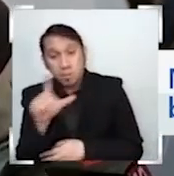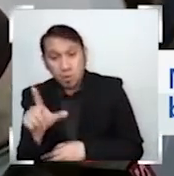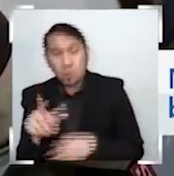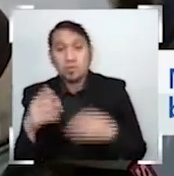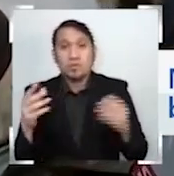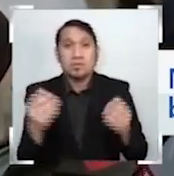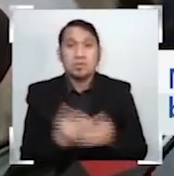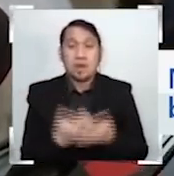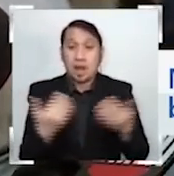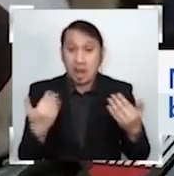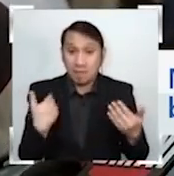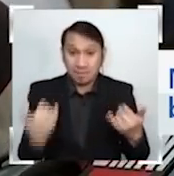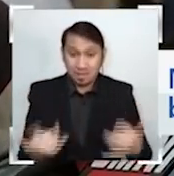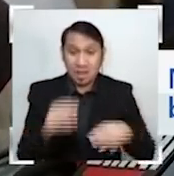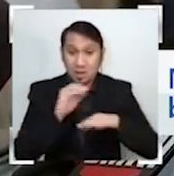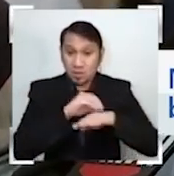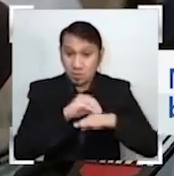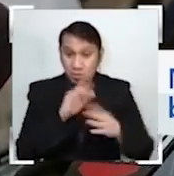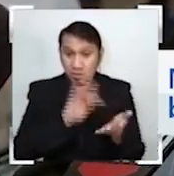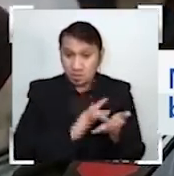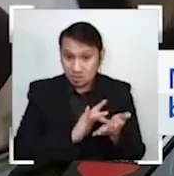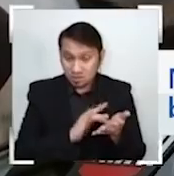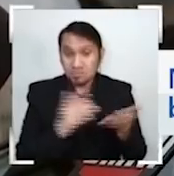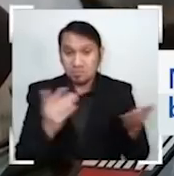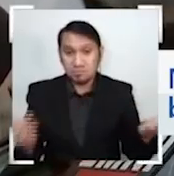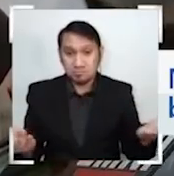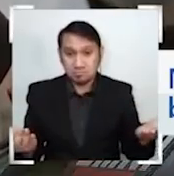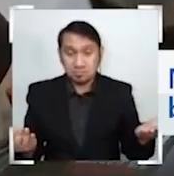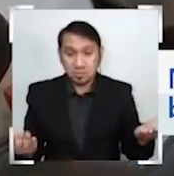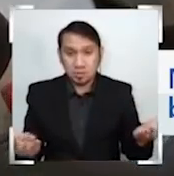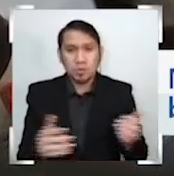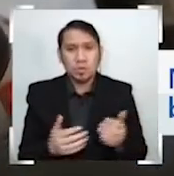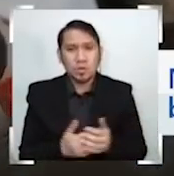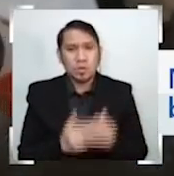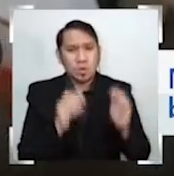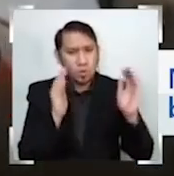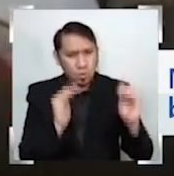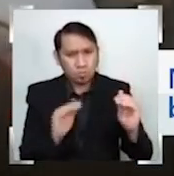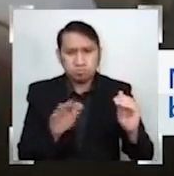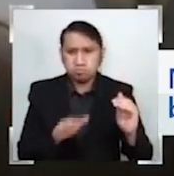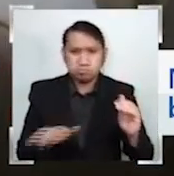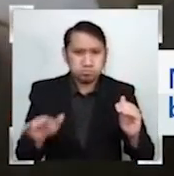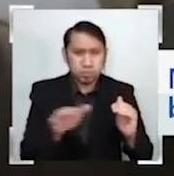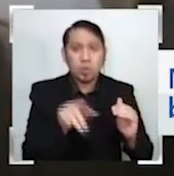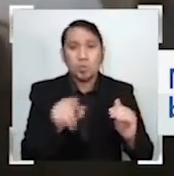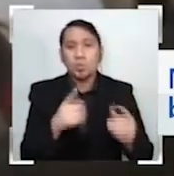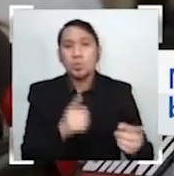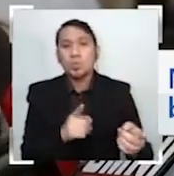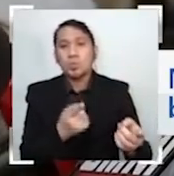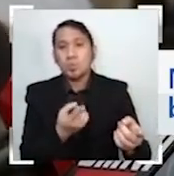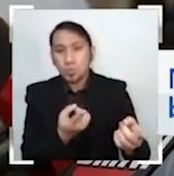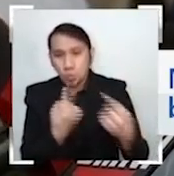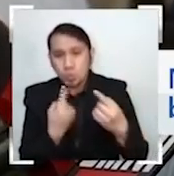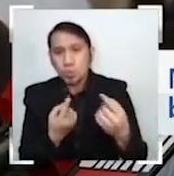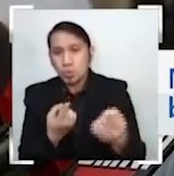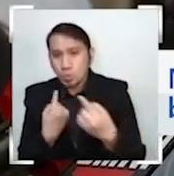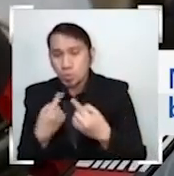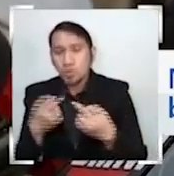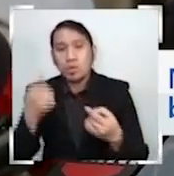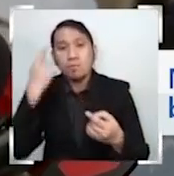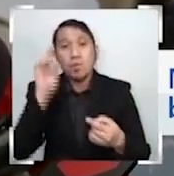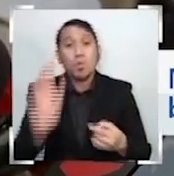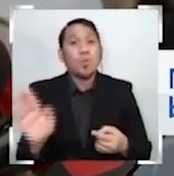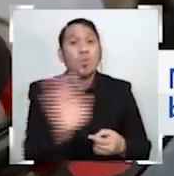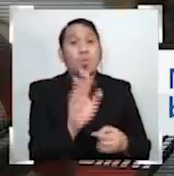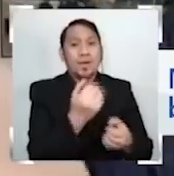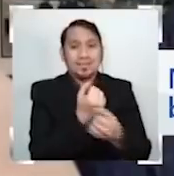o drugstore. So sana po tayo ay tumugon para rin naman sa kaligtasan ninyo at